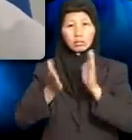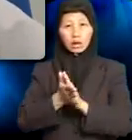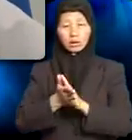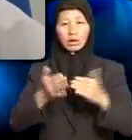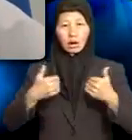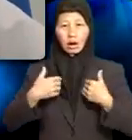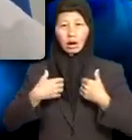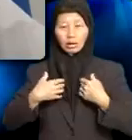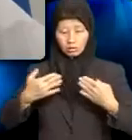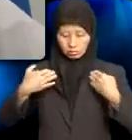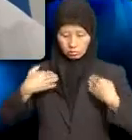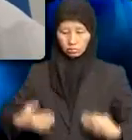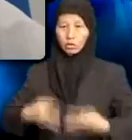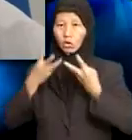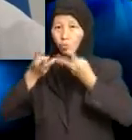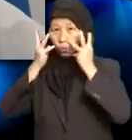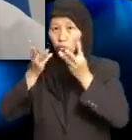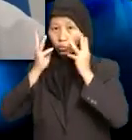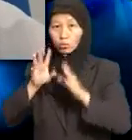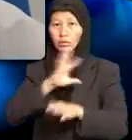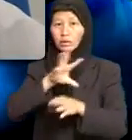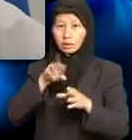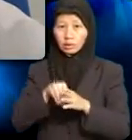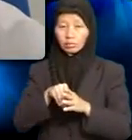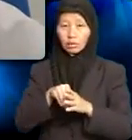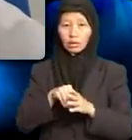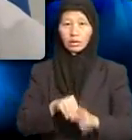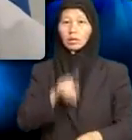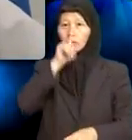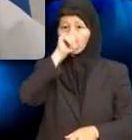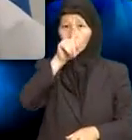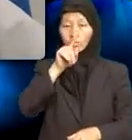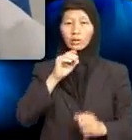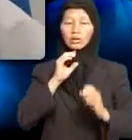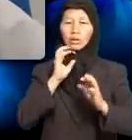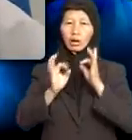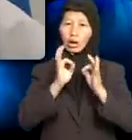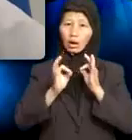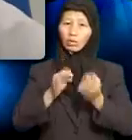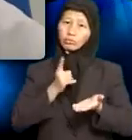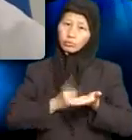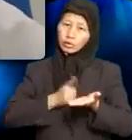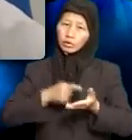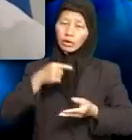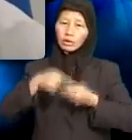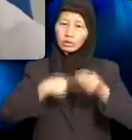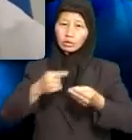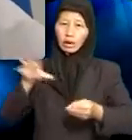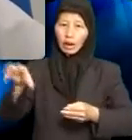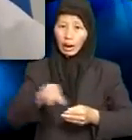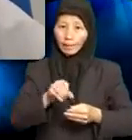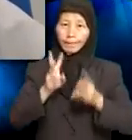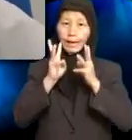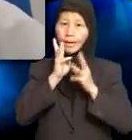ada anggota-anggota wuduk yang terlibat. Sebenarnya bila kita bercakap tentang persoalan mengambil wuduk ataupun mengambil